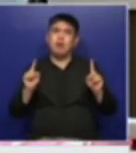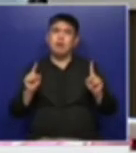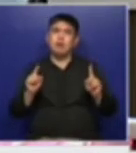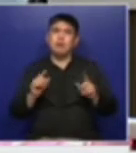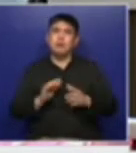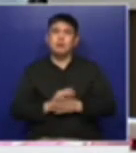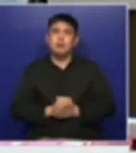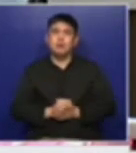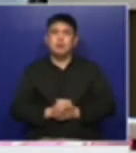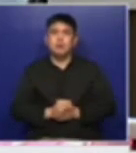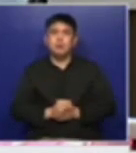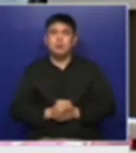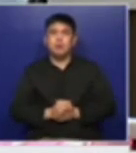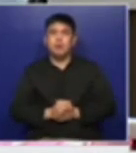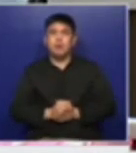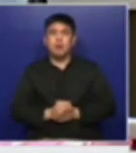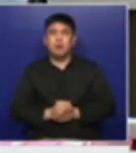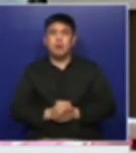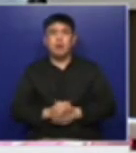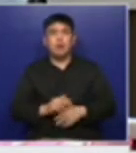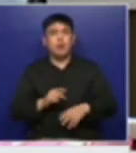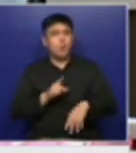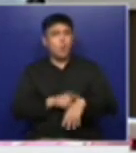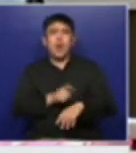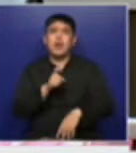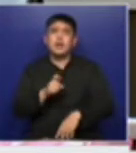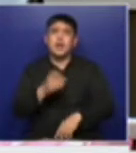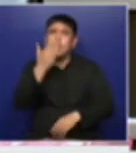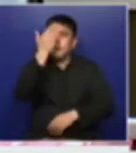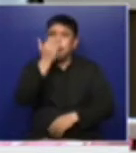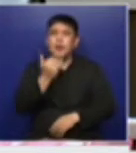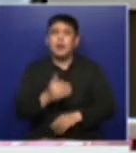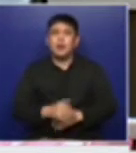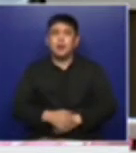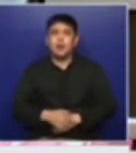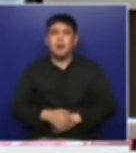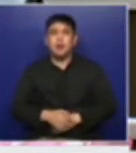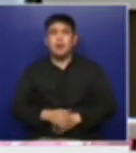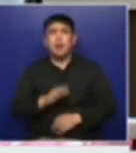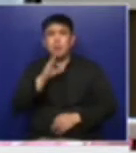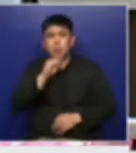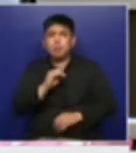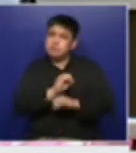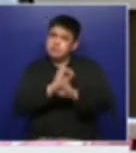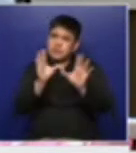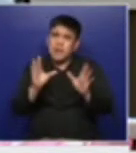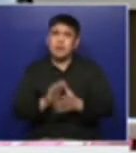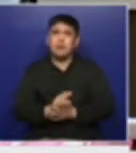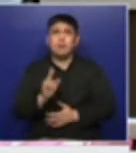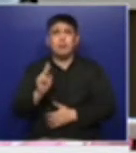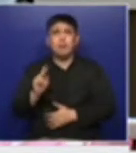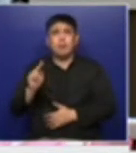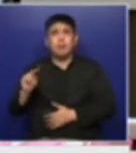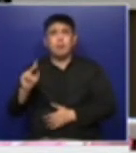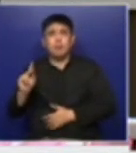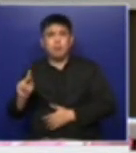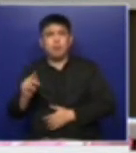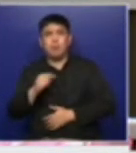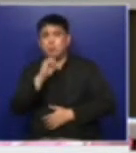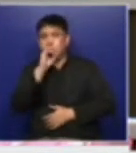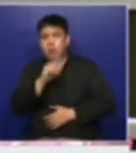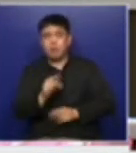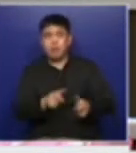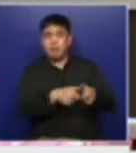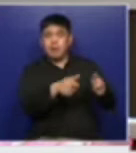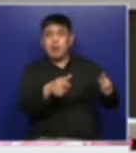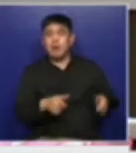ก็ไม่รู้ว่ามานั่งใจเสียเวลาอยู่ทำไมนี่ตะกี้อาจารย์กนกพูดชัดเจนท่านคณะกรรมการที่ม